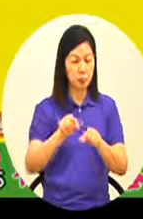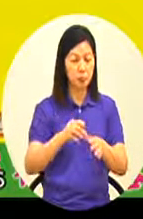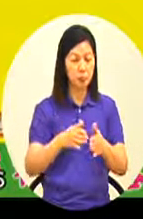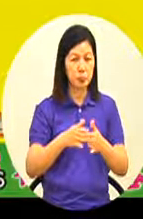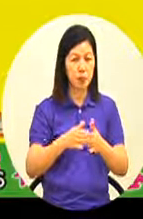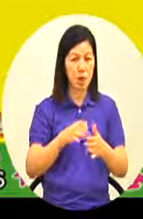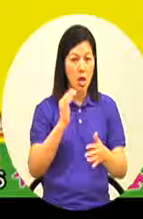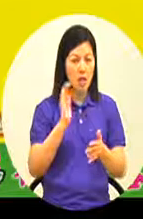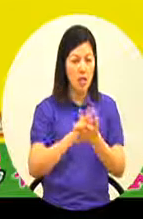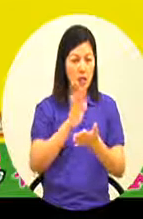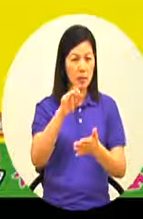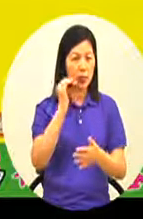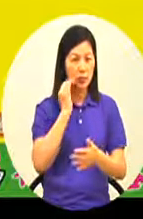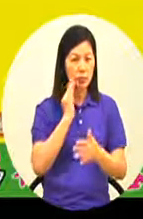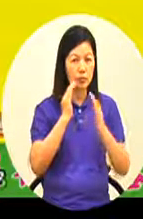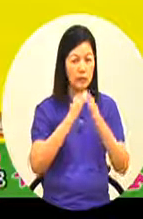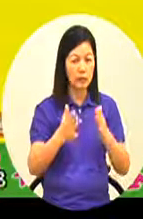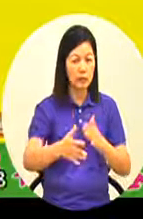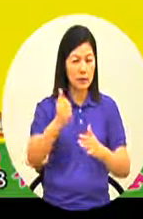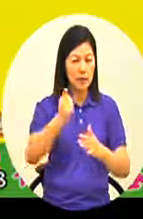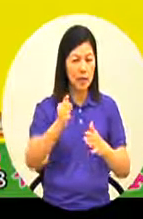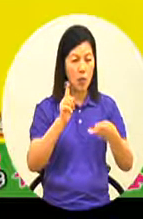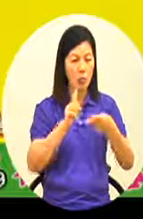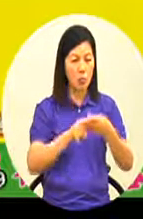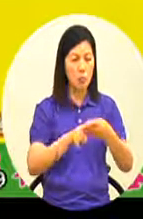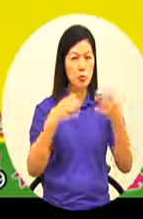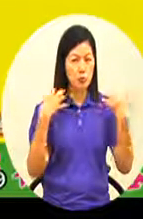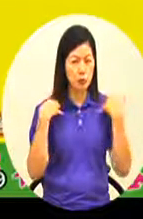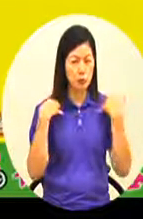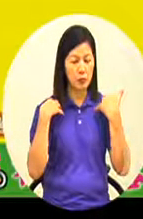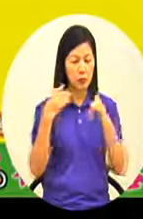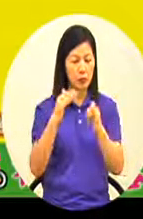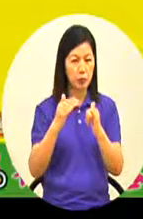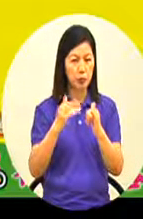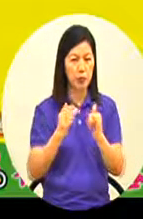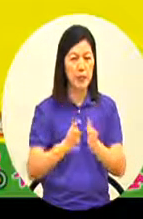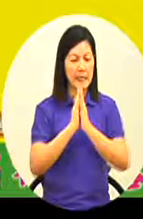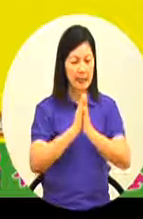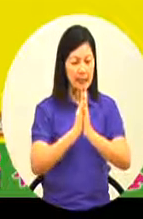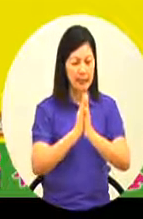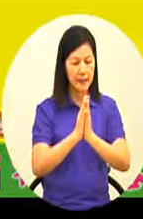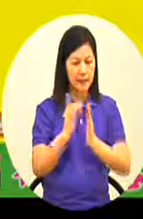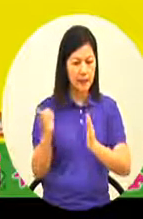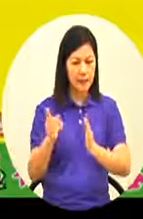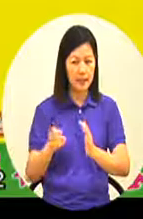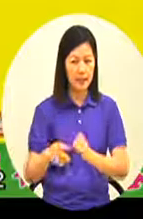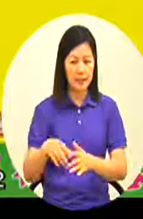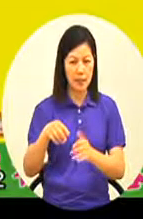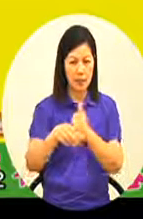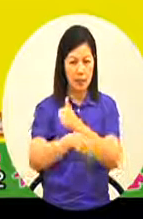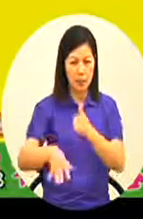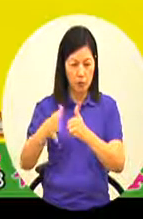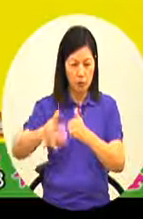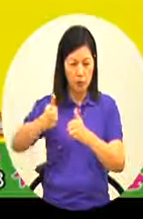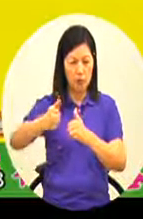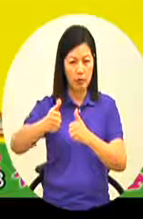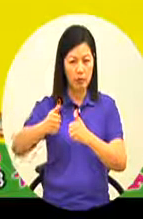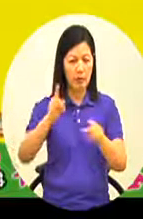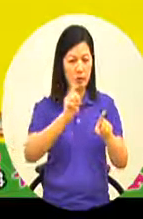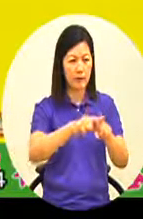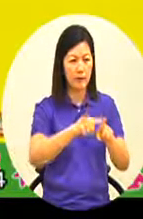如果当主祭的时候，是不是上香？您这局处首长哎，你嘛是跟着人家